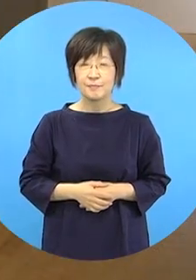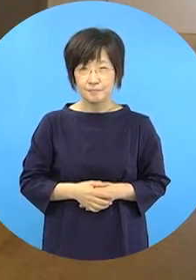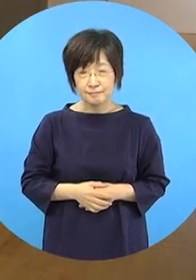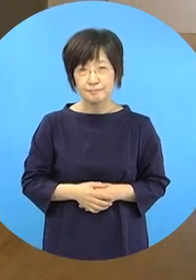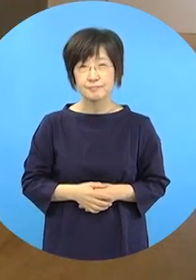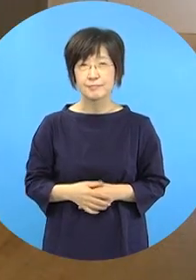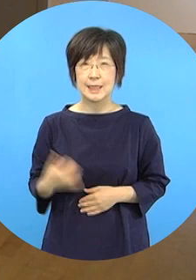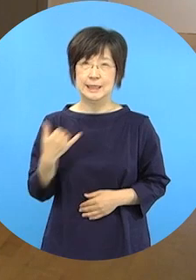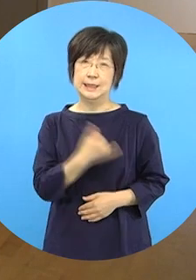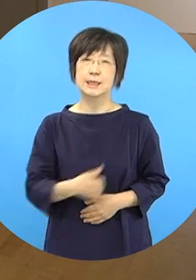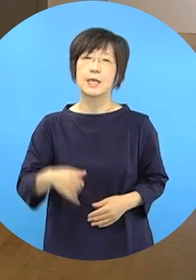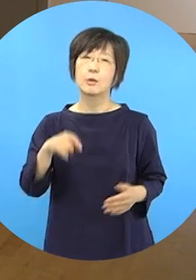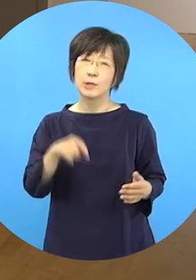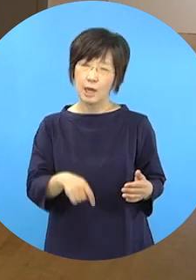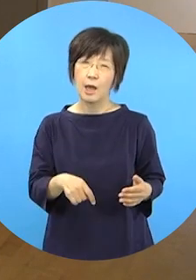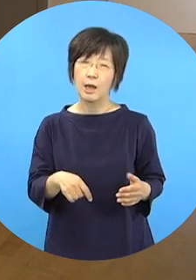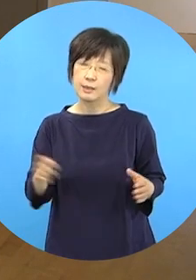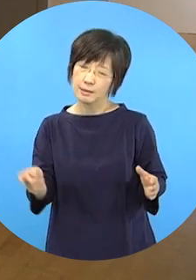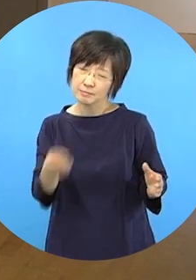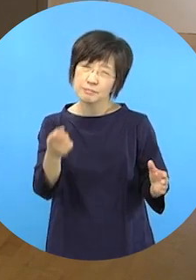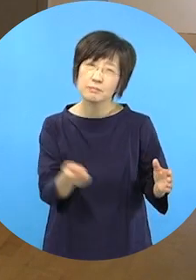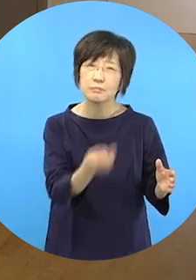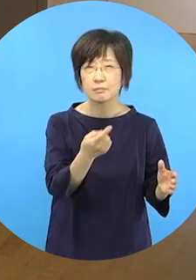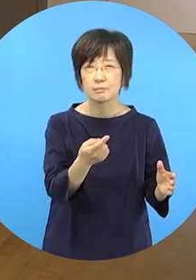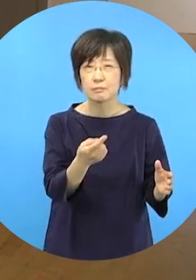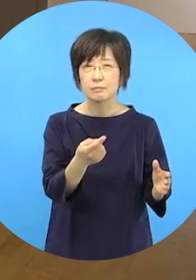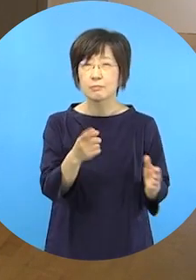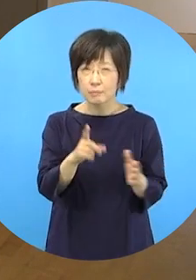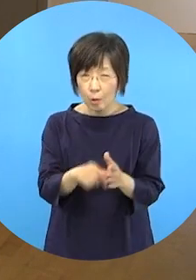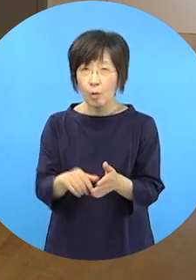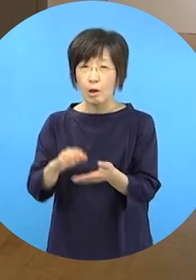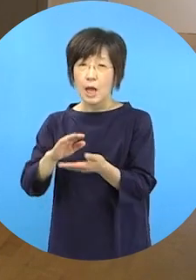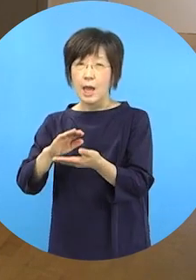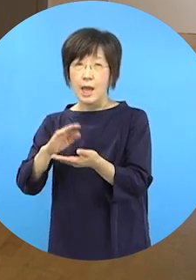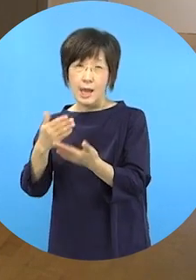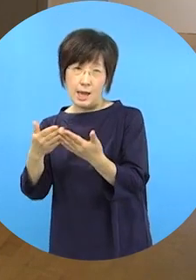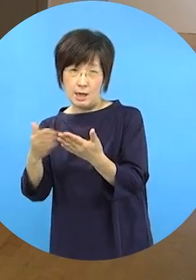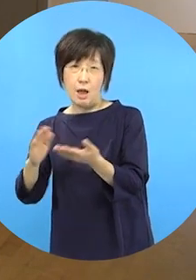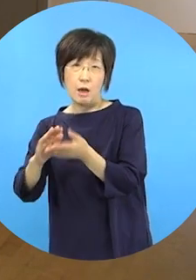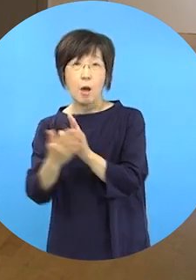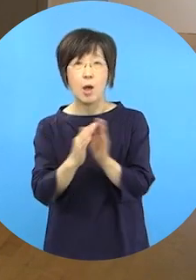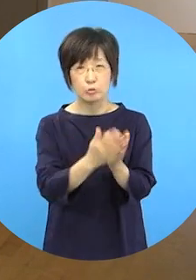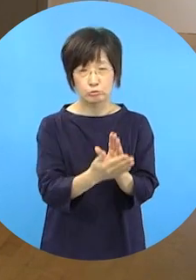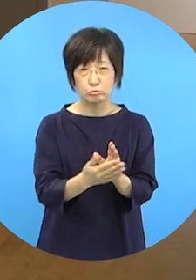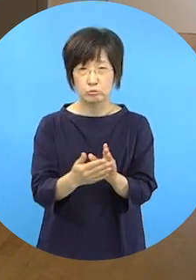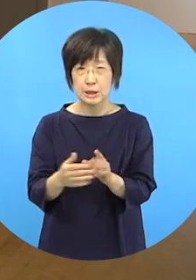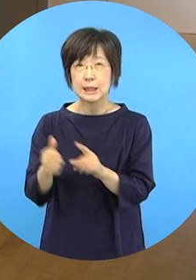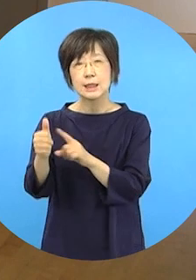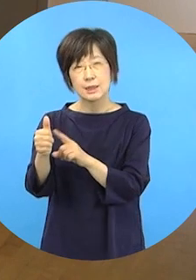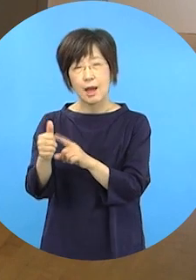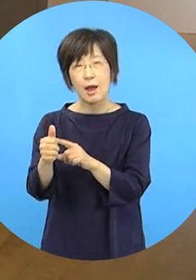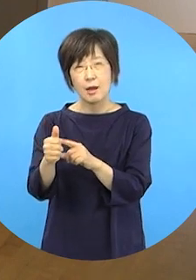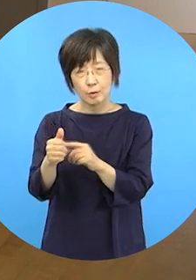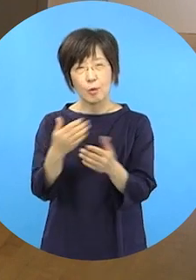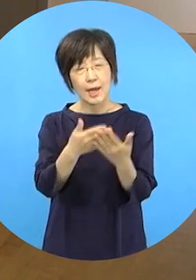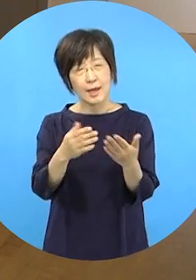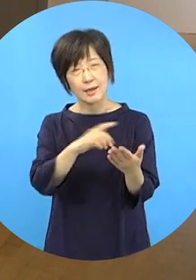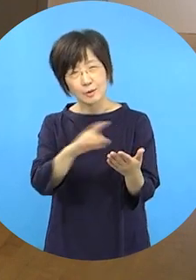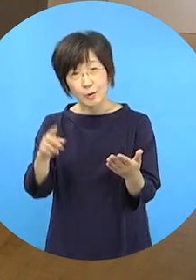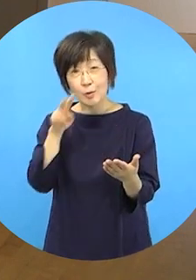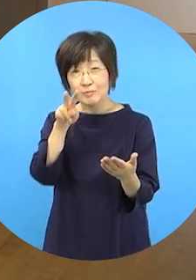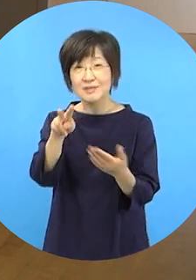人生で大きな出来事が起こるたびに絵が変わる、はい、そういった木田金次郎の幅広い作品を見ることができました